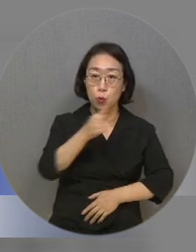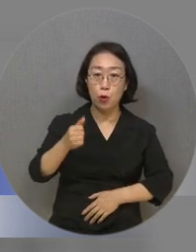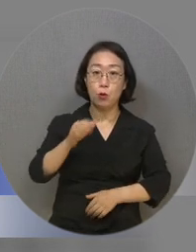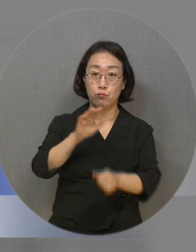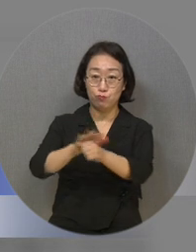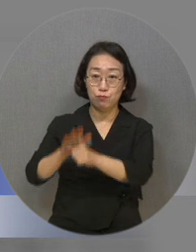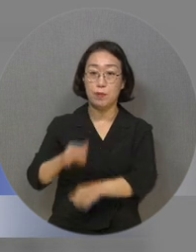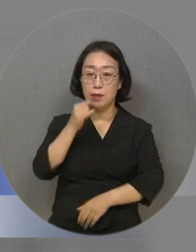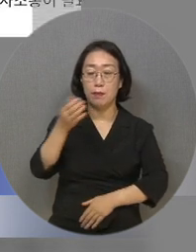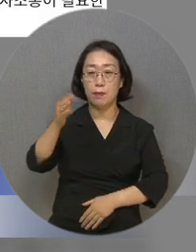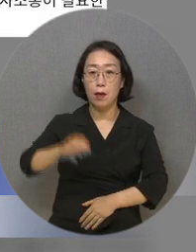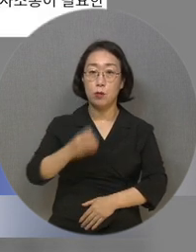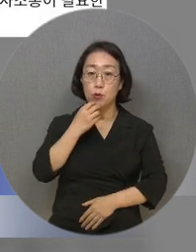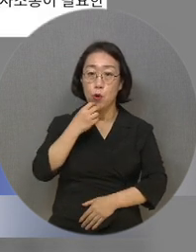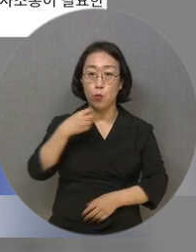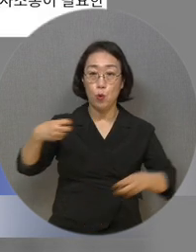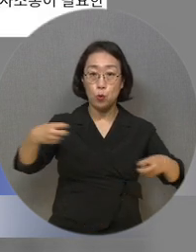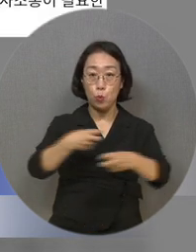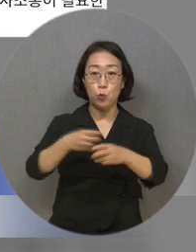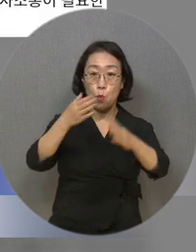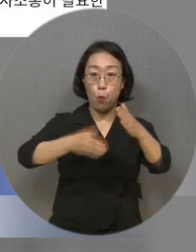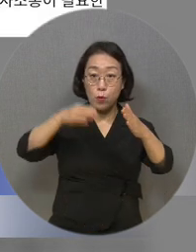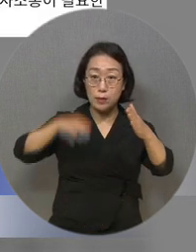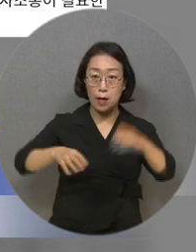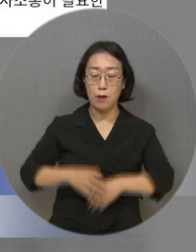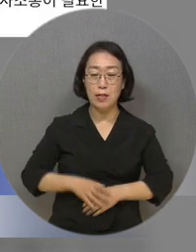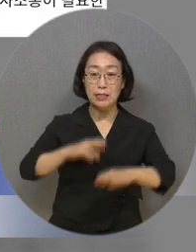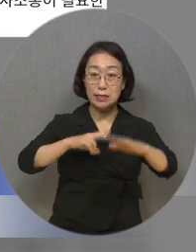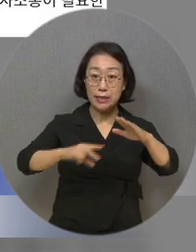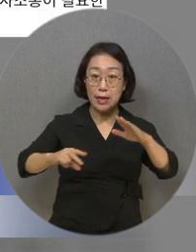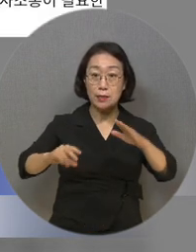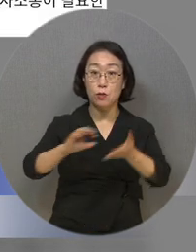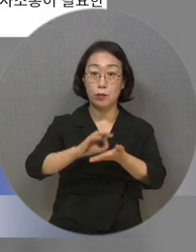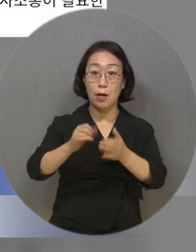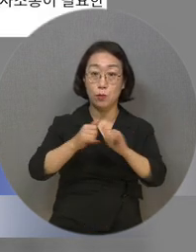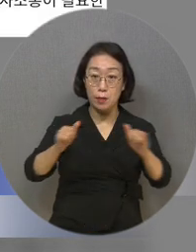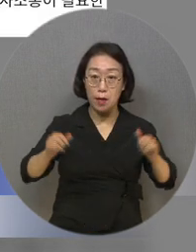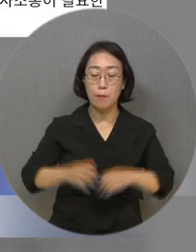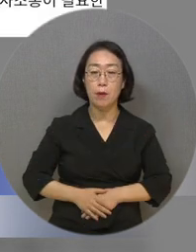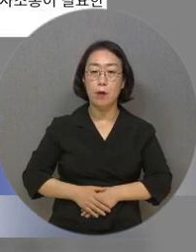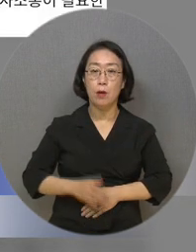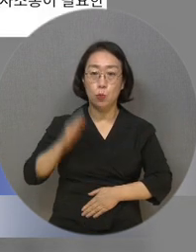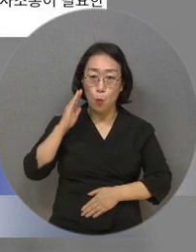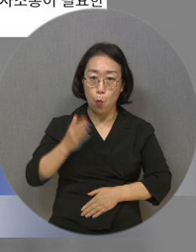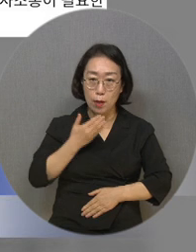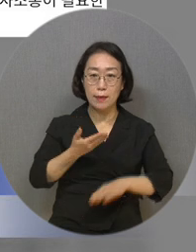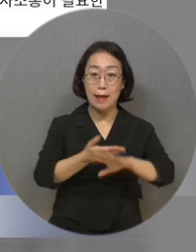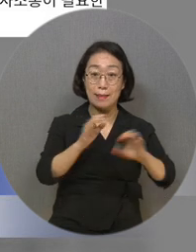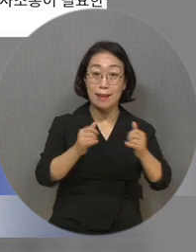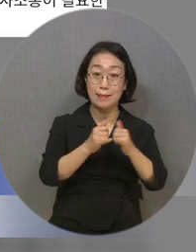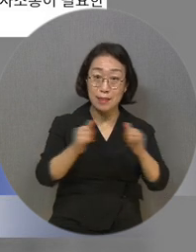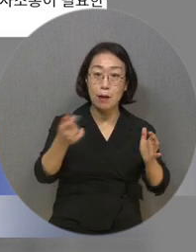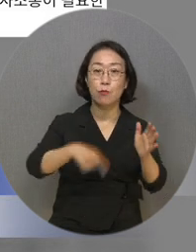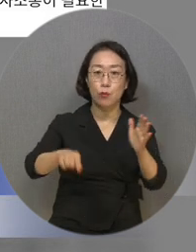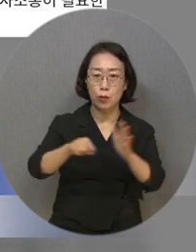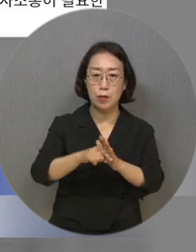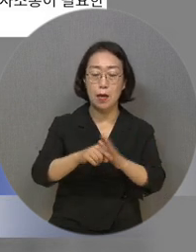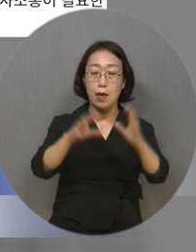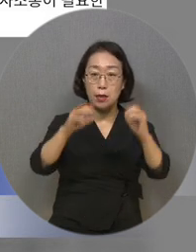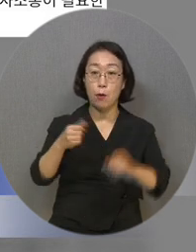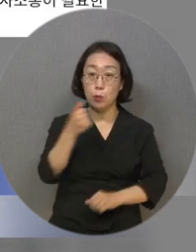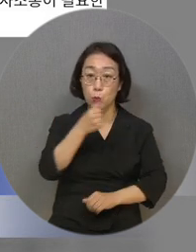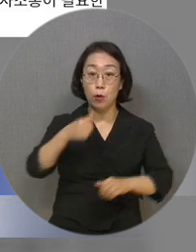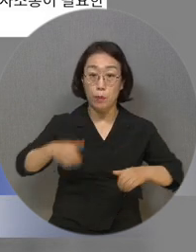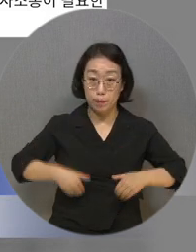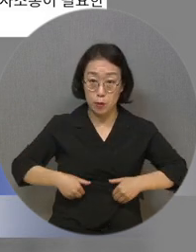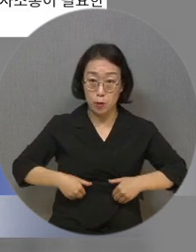가운데 서울교통공사는 지하철을 이용하는 외국인이나 청각장애인과 의사소통이 필요한 경우 이와